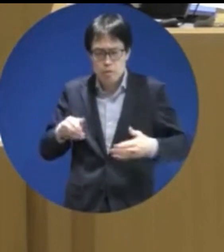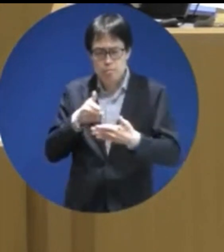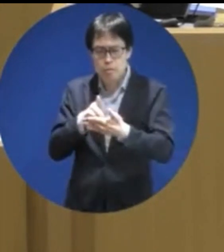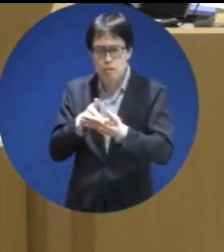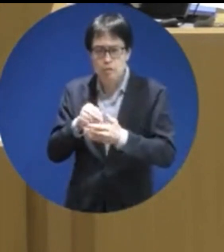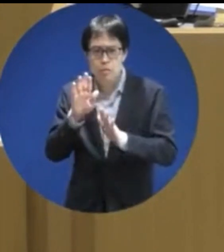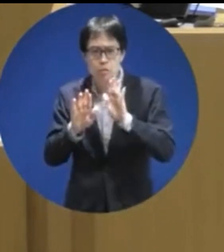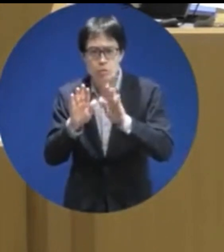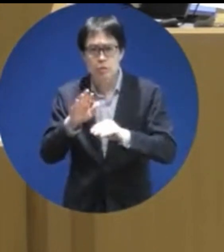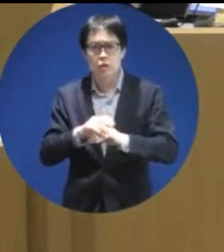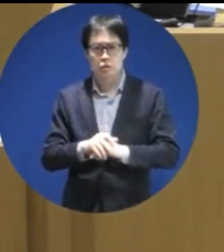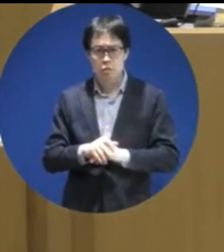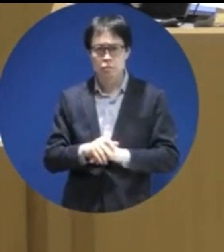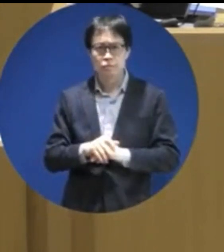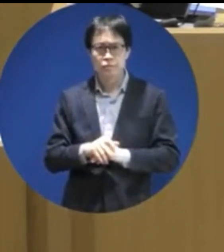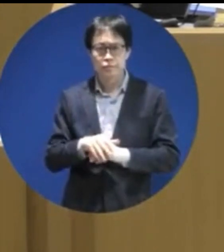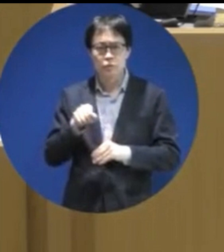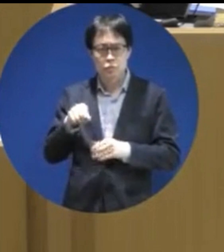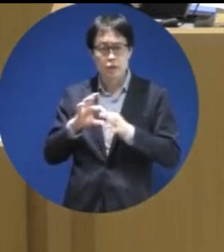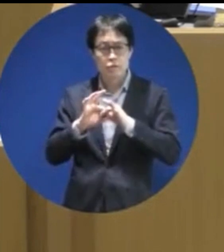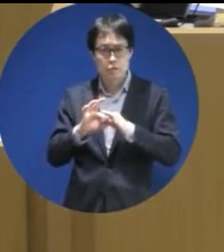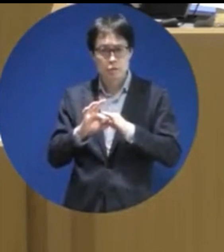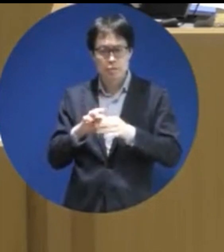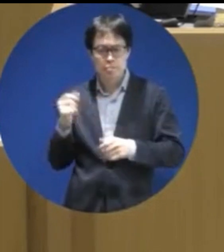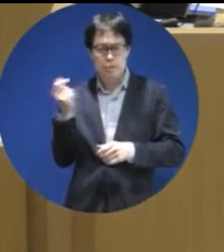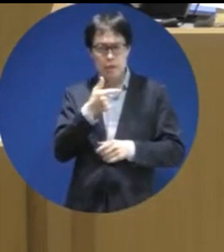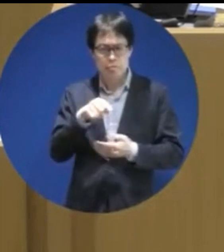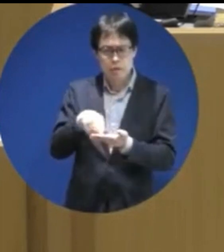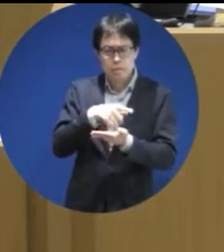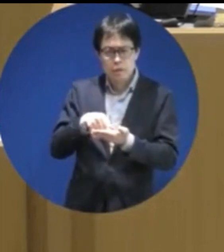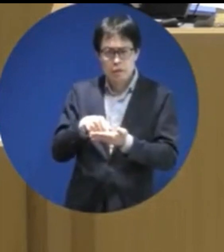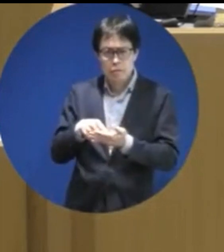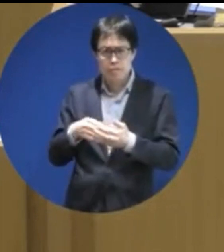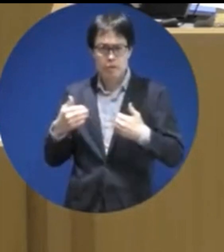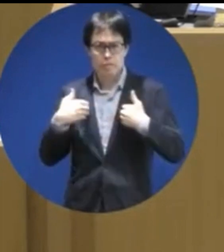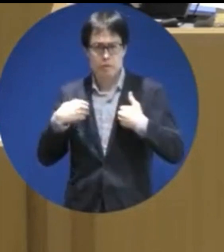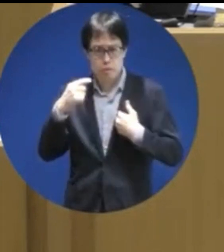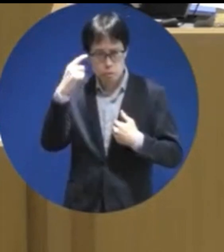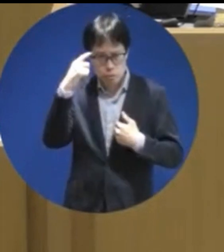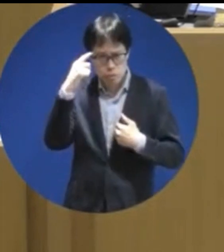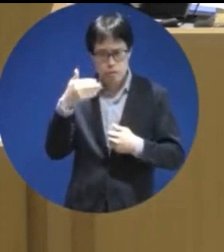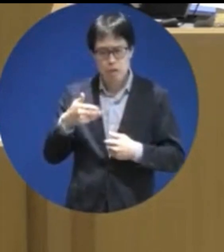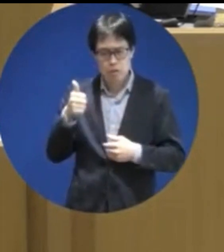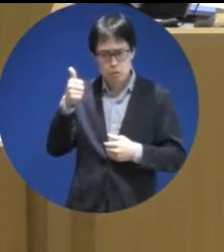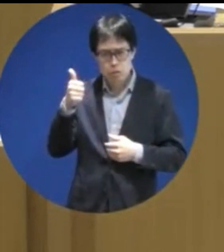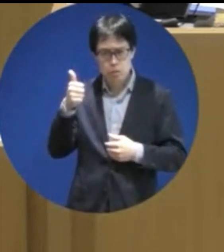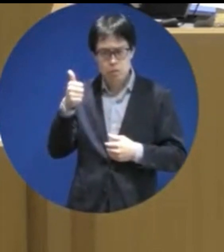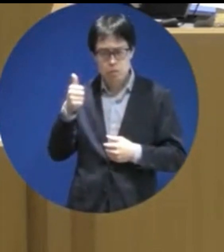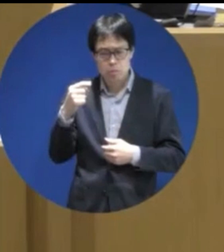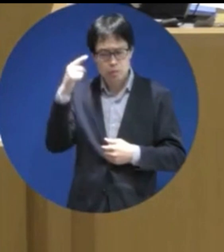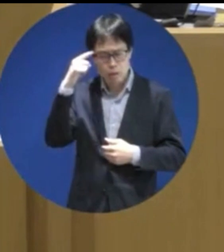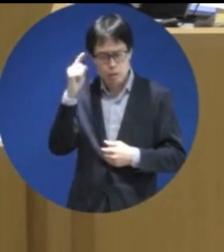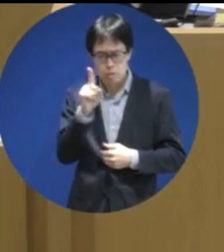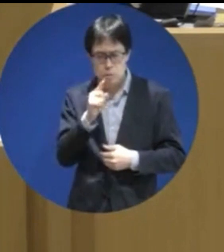れないという現状があります。こちらに関しては早急に解決していくべきと思っておりますが、区長はそのことに関してはど